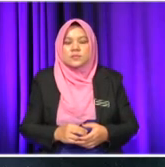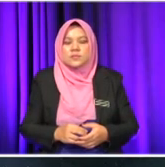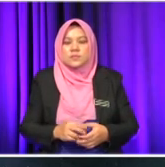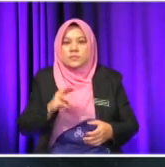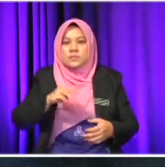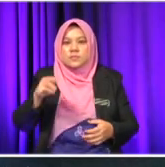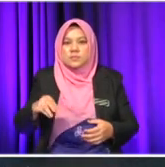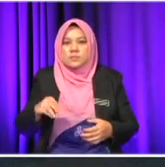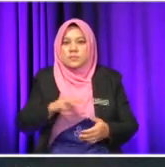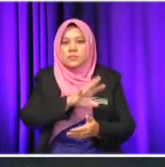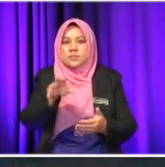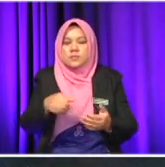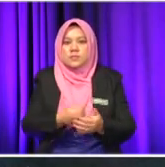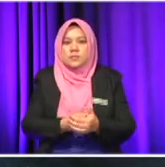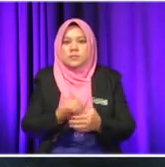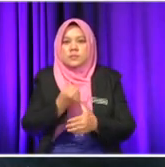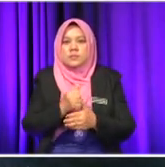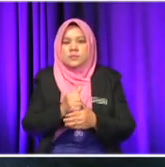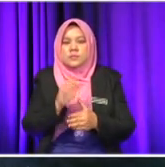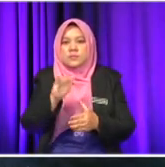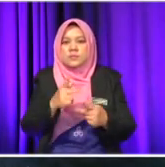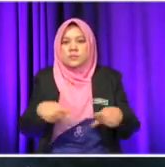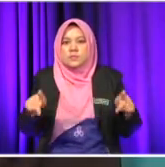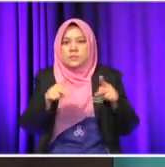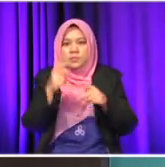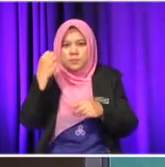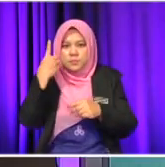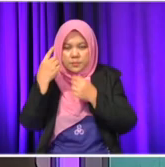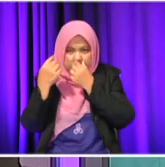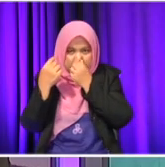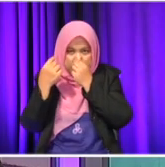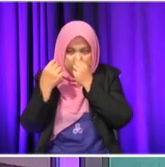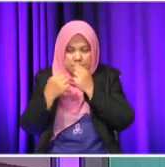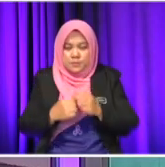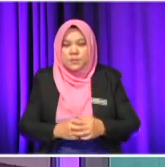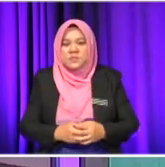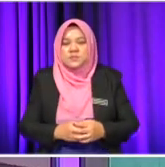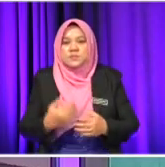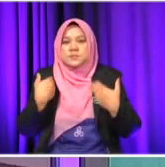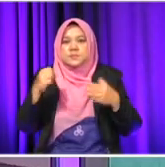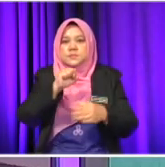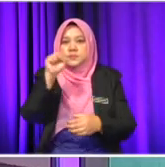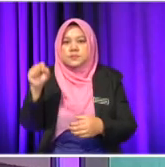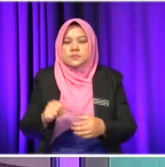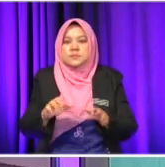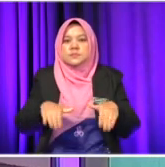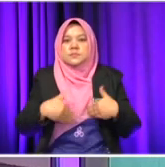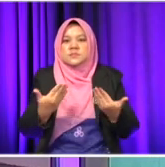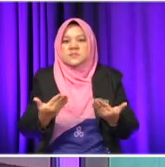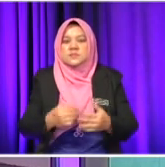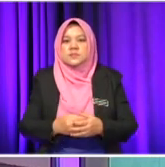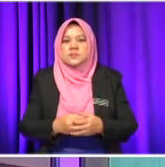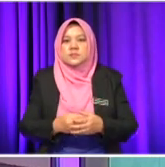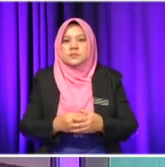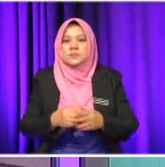semua ini antara yang perlu kamu Kamu paham sebab mati akan tanya nanti dalam bentuk soal lain dia katanya Bagaimana promosi